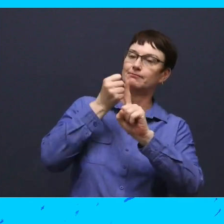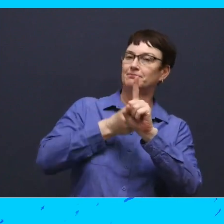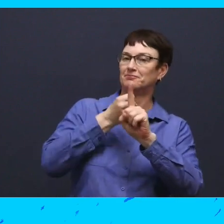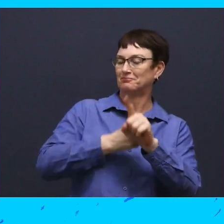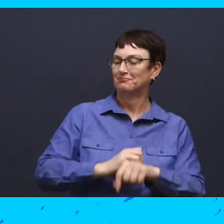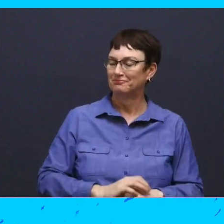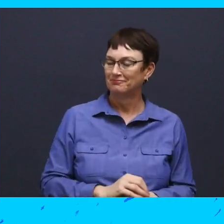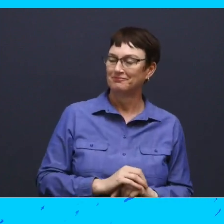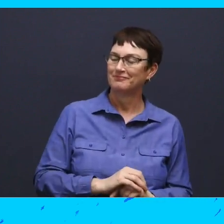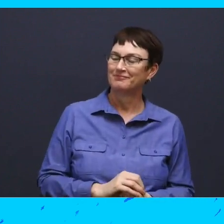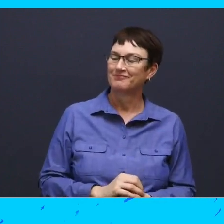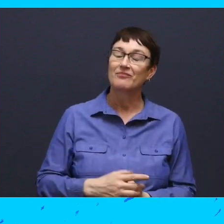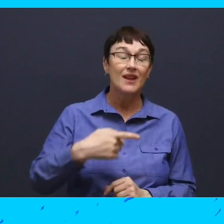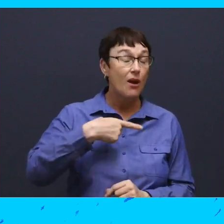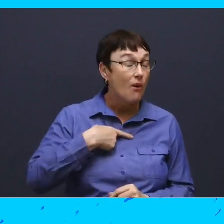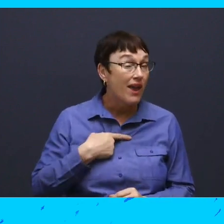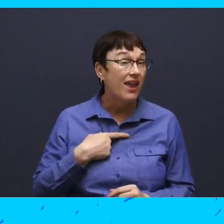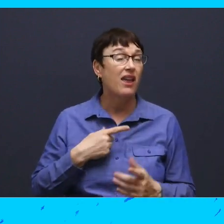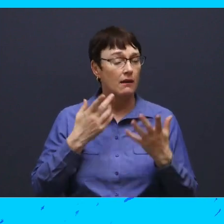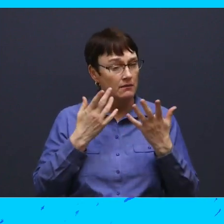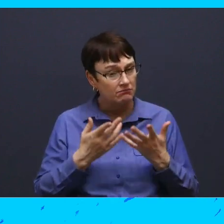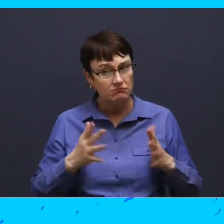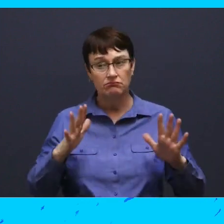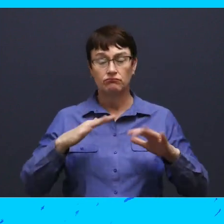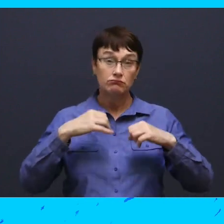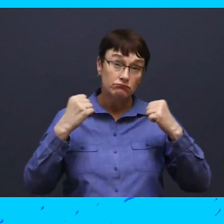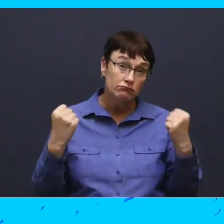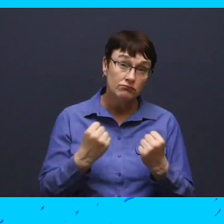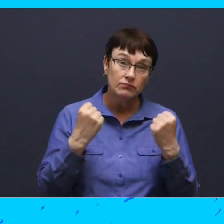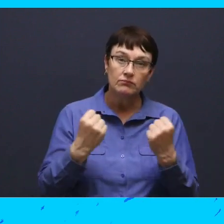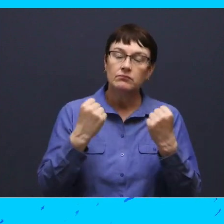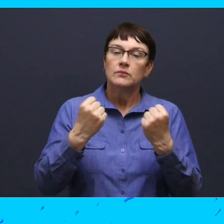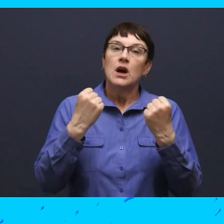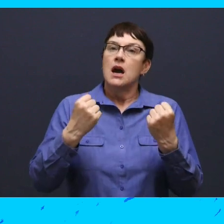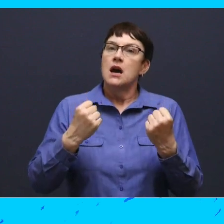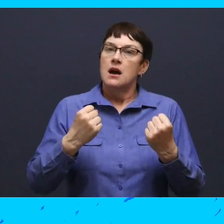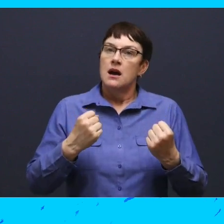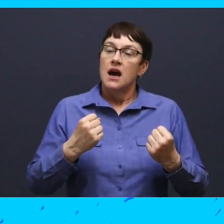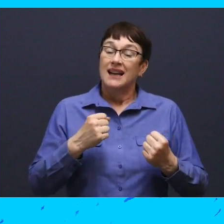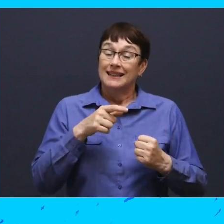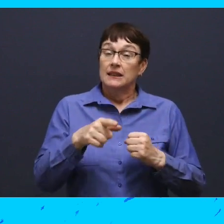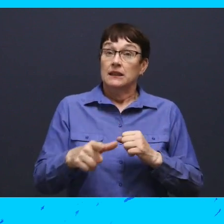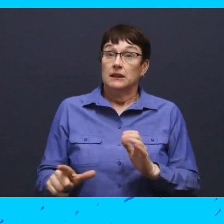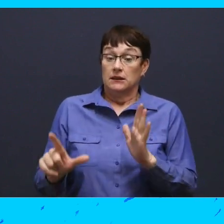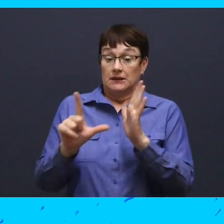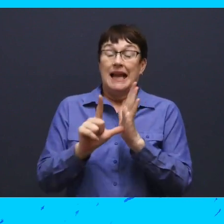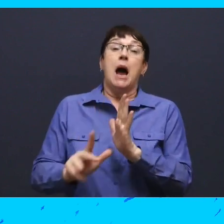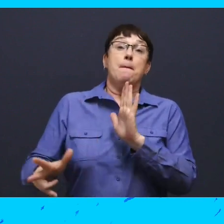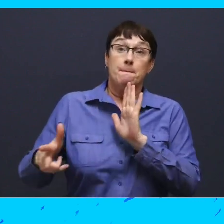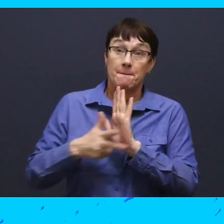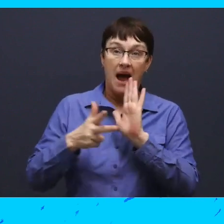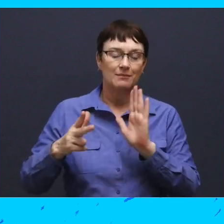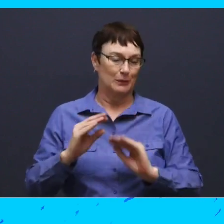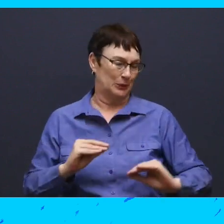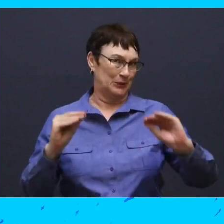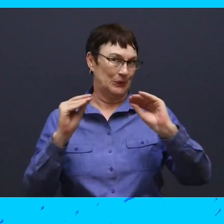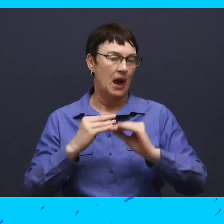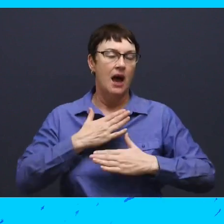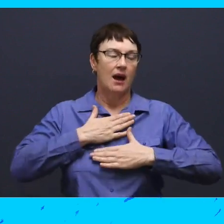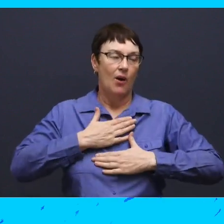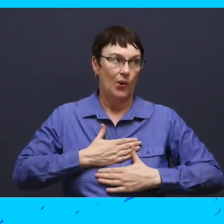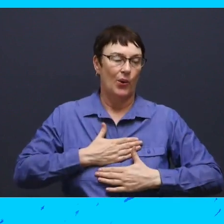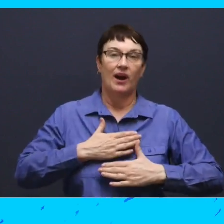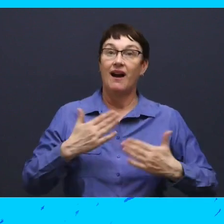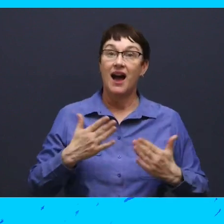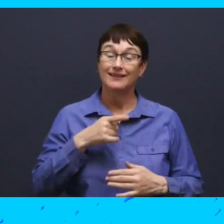des campagnes et nous divulguons ces recherches entre les jeunes et nous utilisons ces